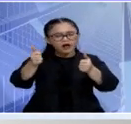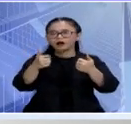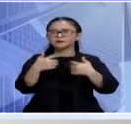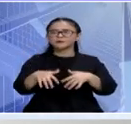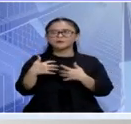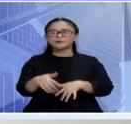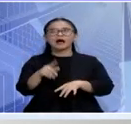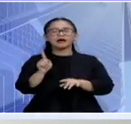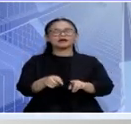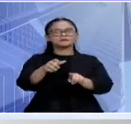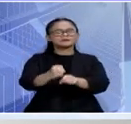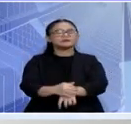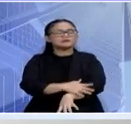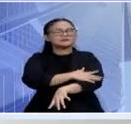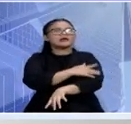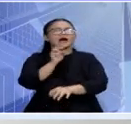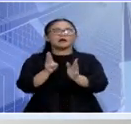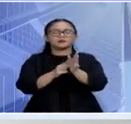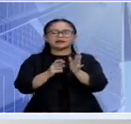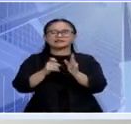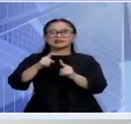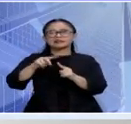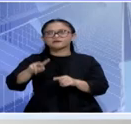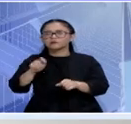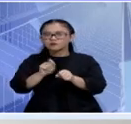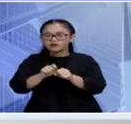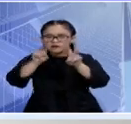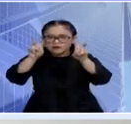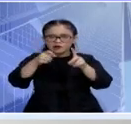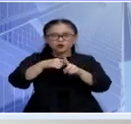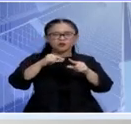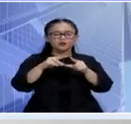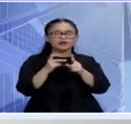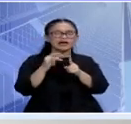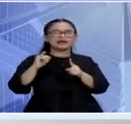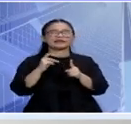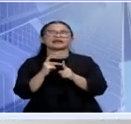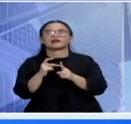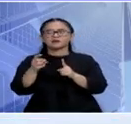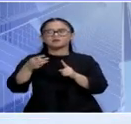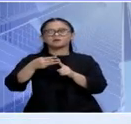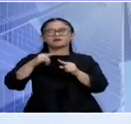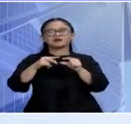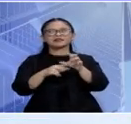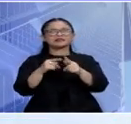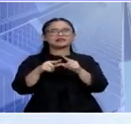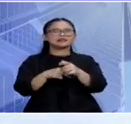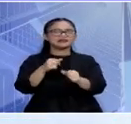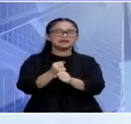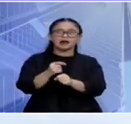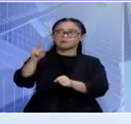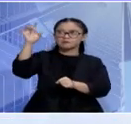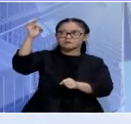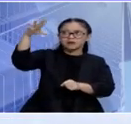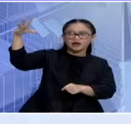ini menginspirasi MSI TV menghadirkan sinetron Kurai Bintang yang bertema perjuangan from zero to hero seseorang